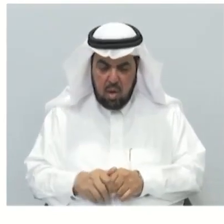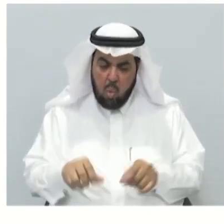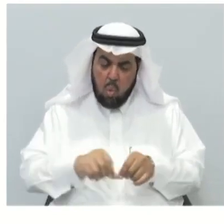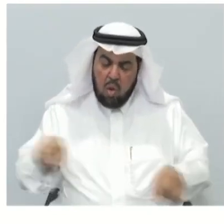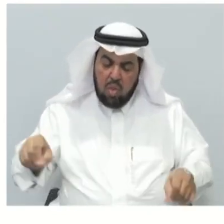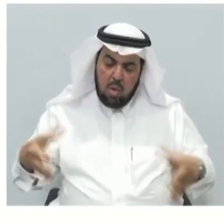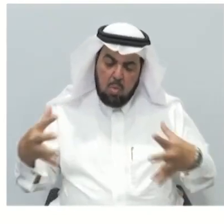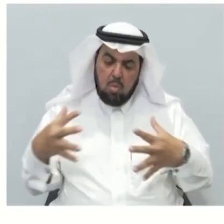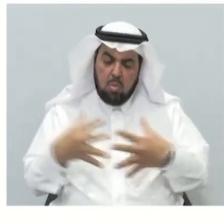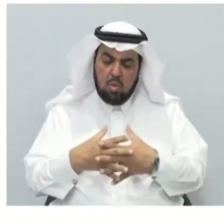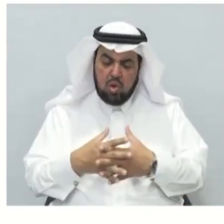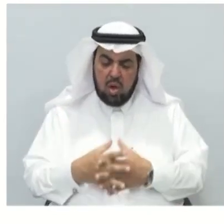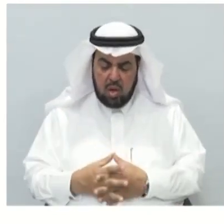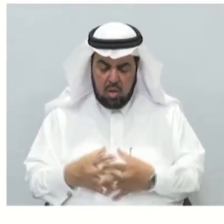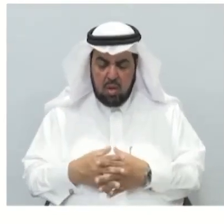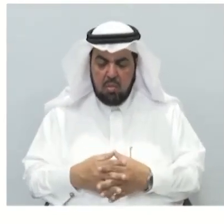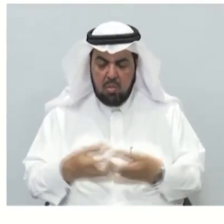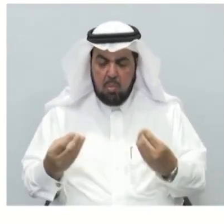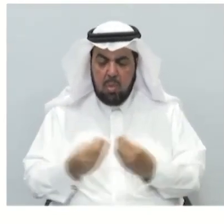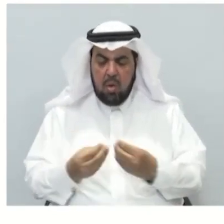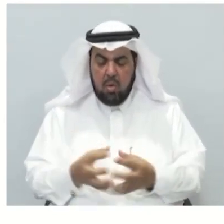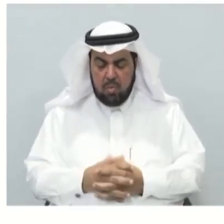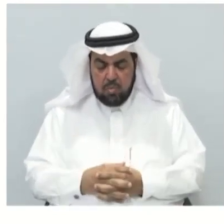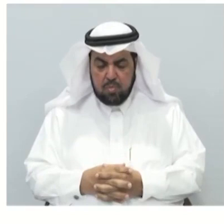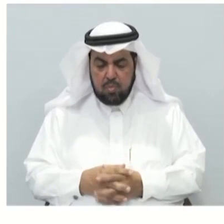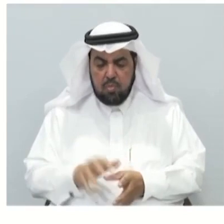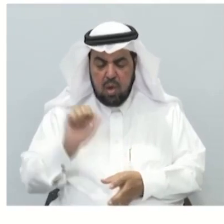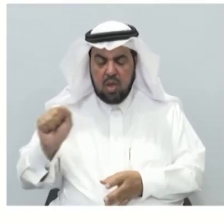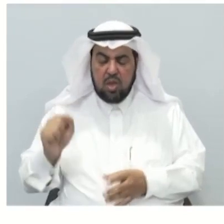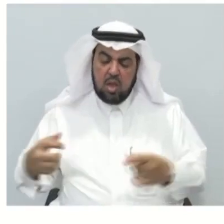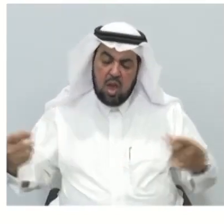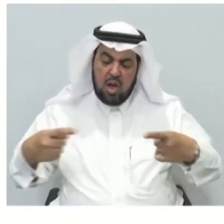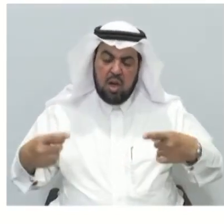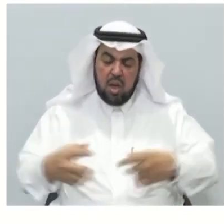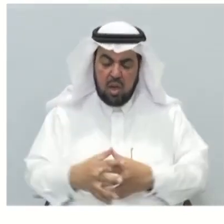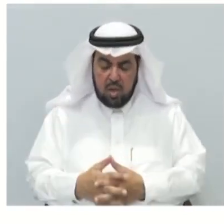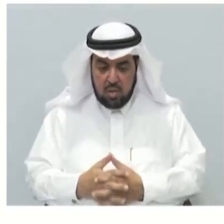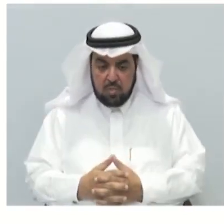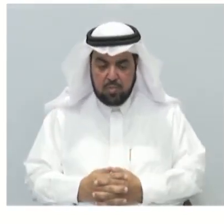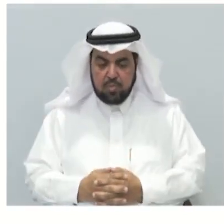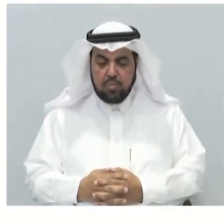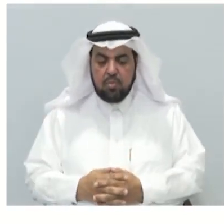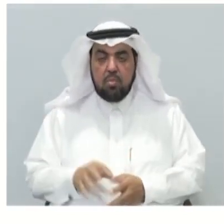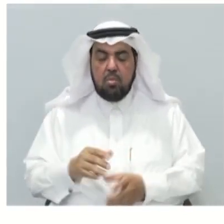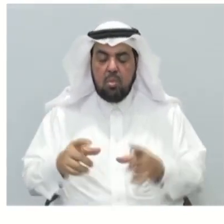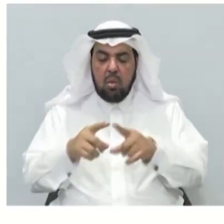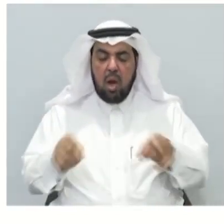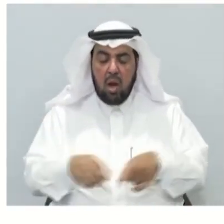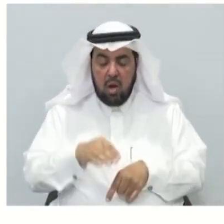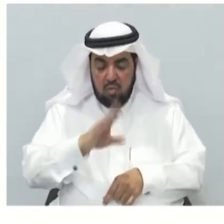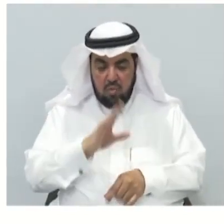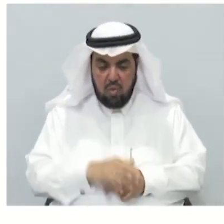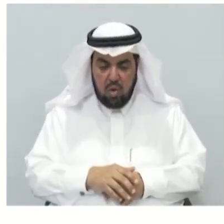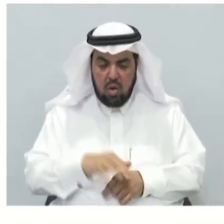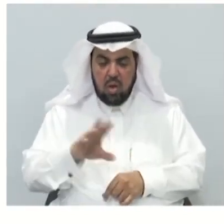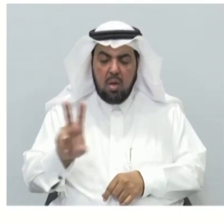هذا شش فيه الضلع هذا مشترك بينهما من خاصيه الانعكاس معناها ان المثلث اللي فوق دبليو اكس